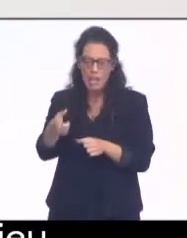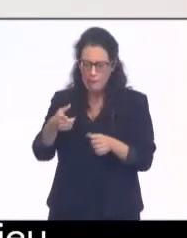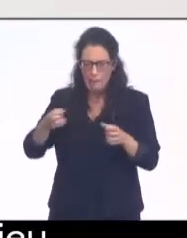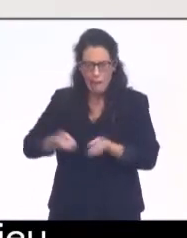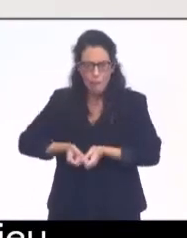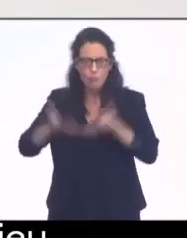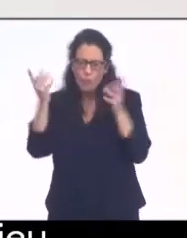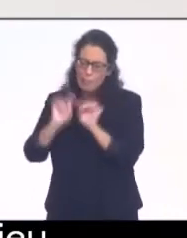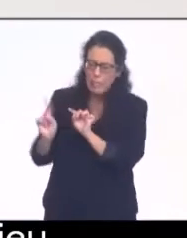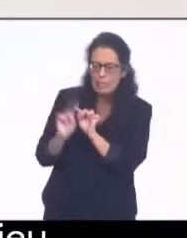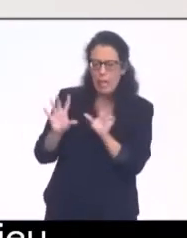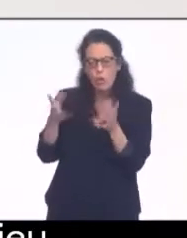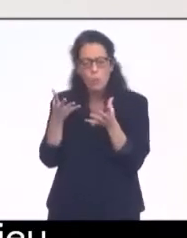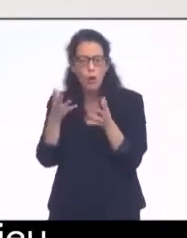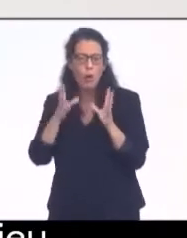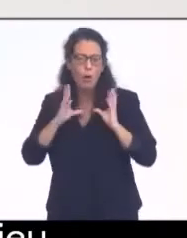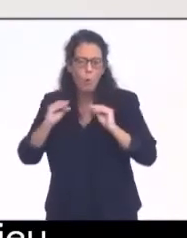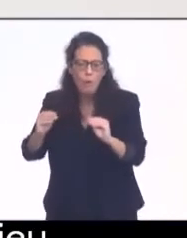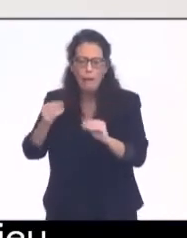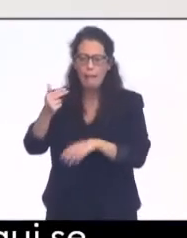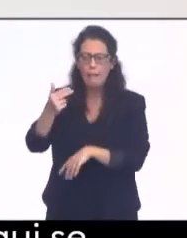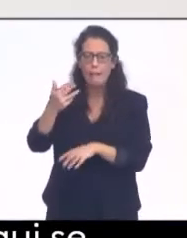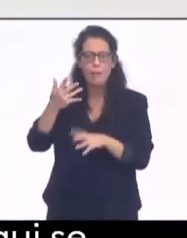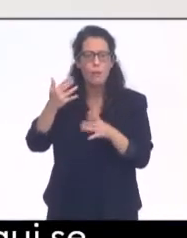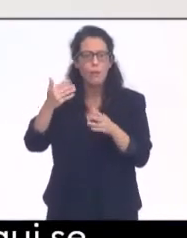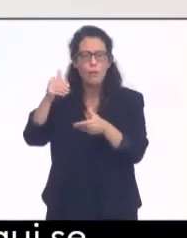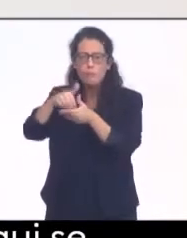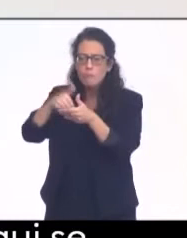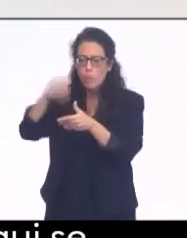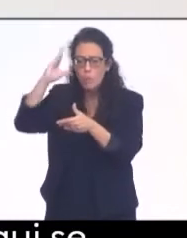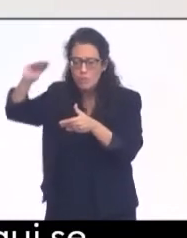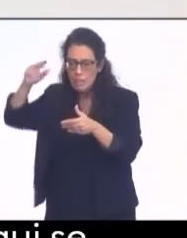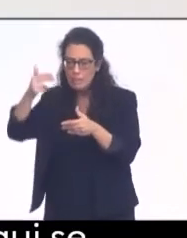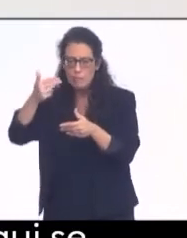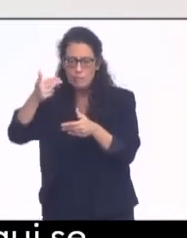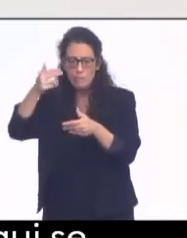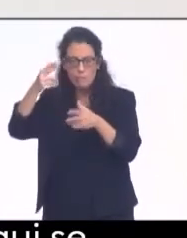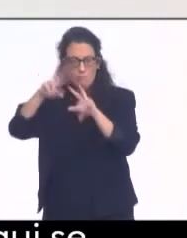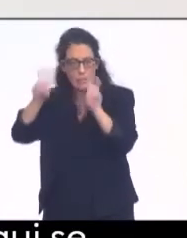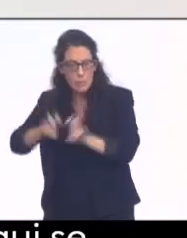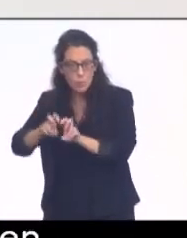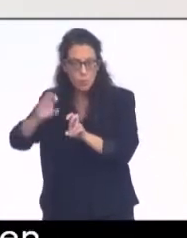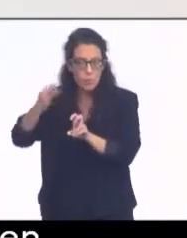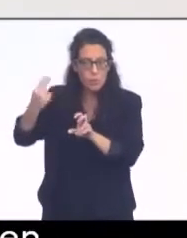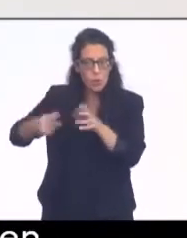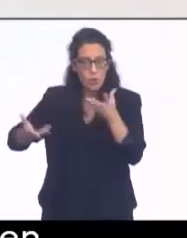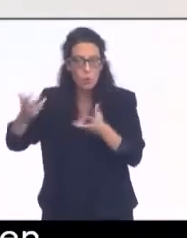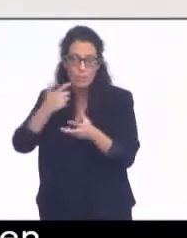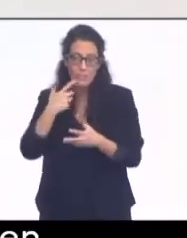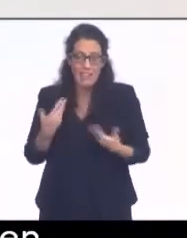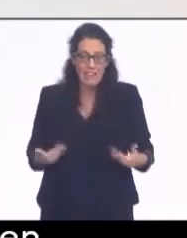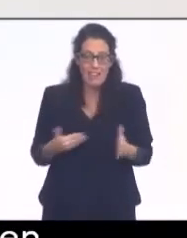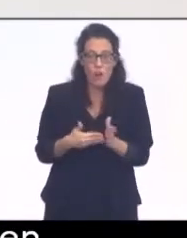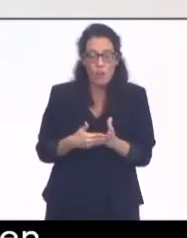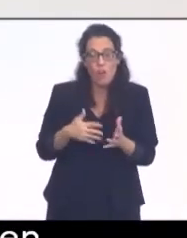sur toute la qualification de ces accompagnements. Nous sommes encore en Covid, en 360 Covid,